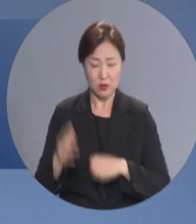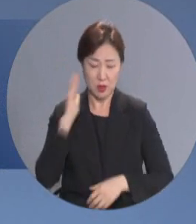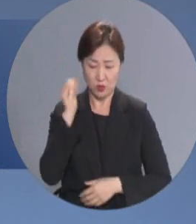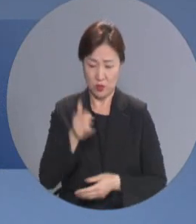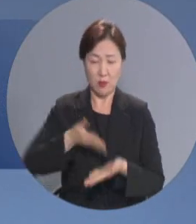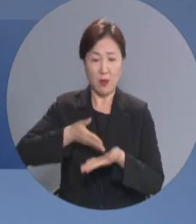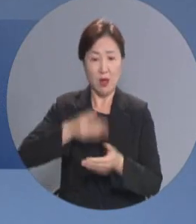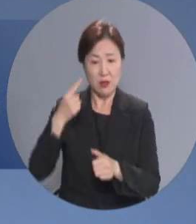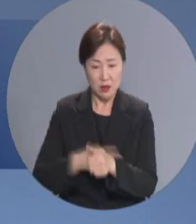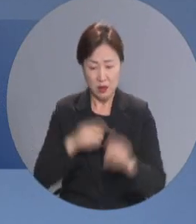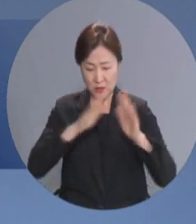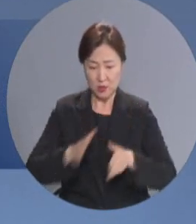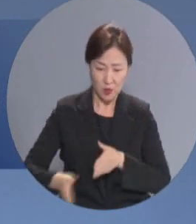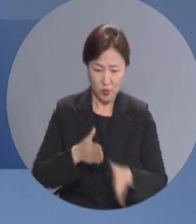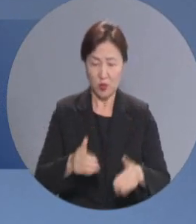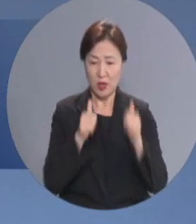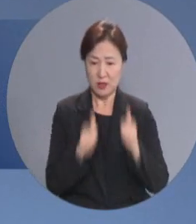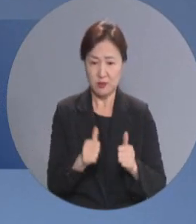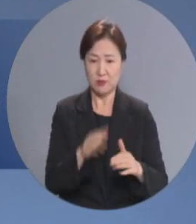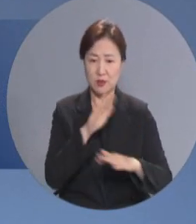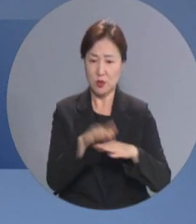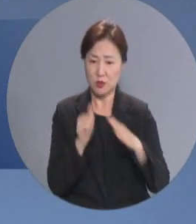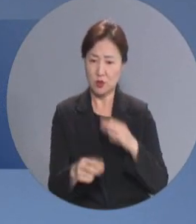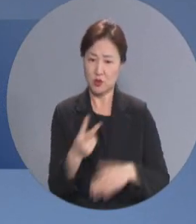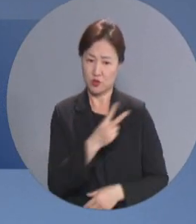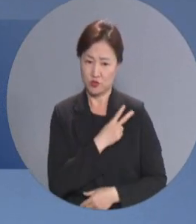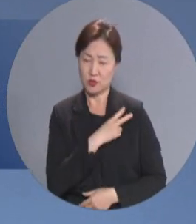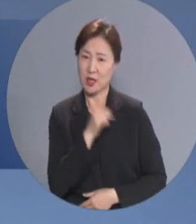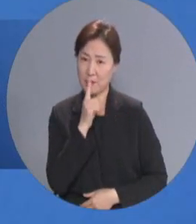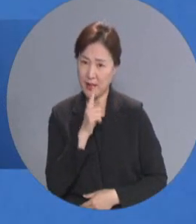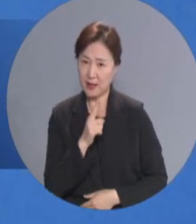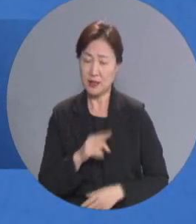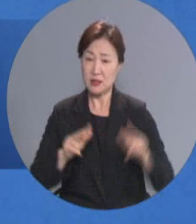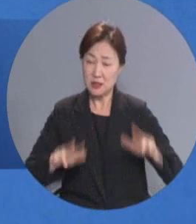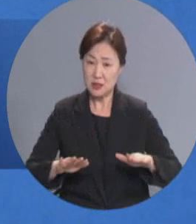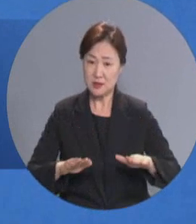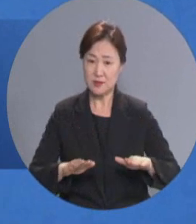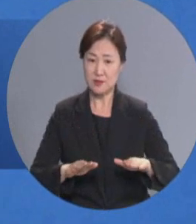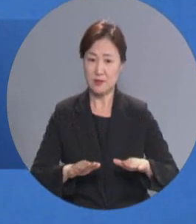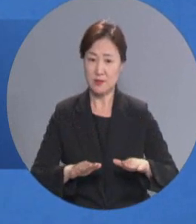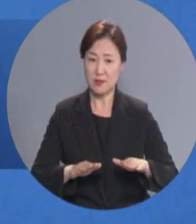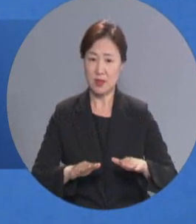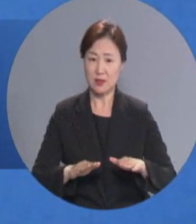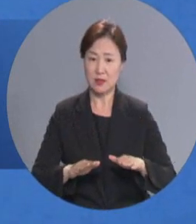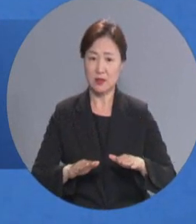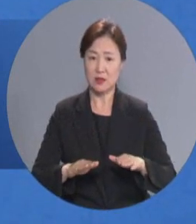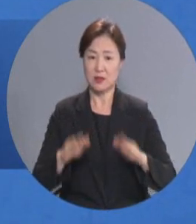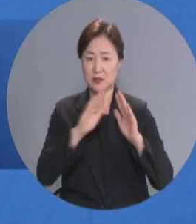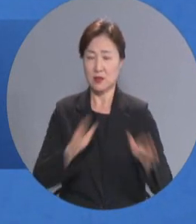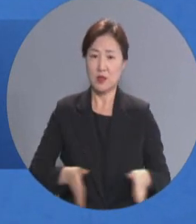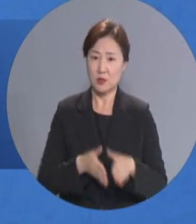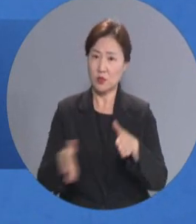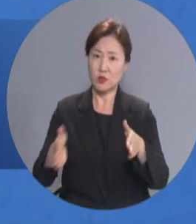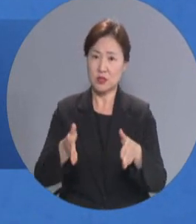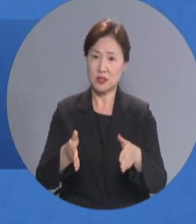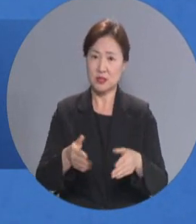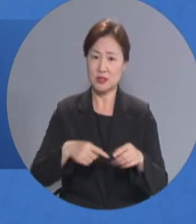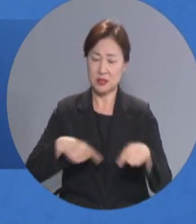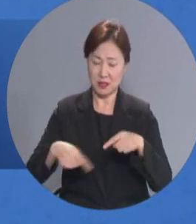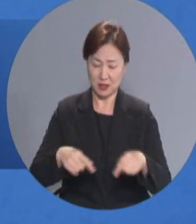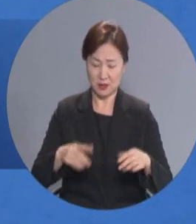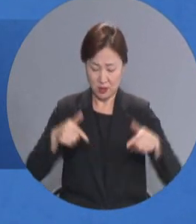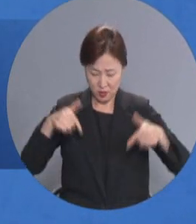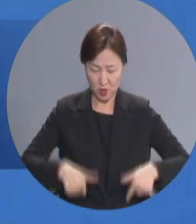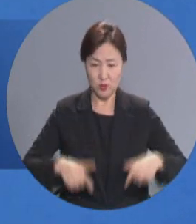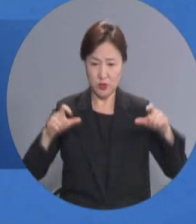한마디에 전라남도가 심판이자 선수 역할까지 다 해버리면 과연 여전히 전라남도 지사는 서북권